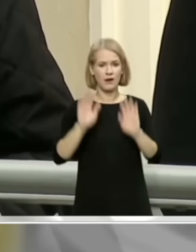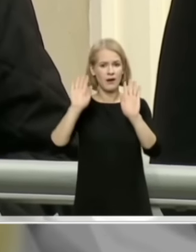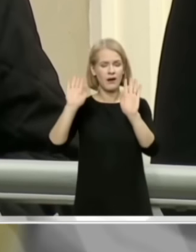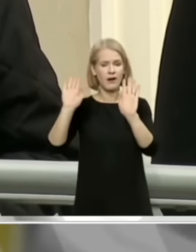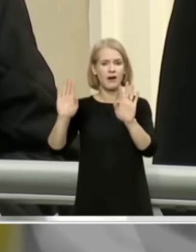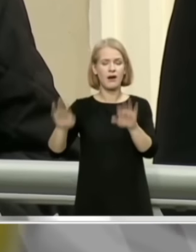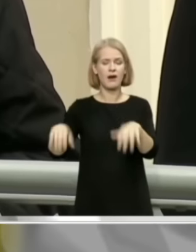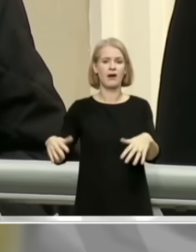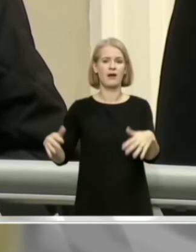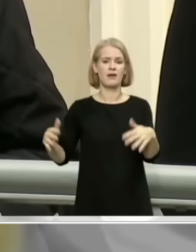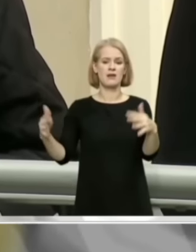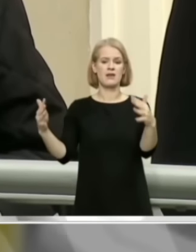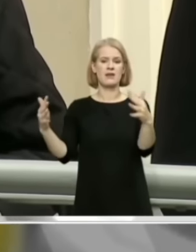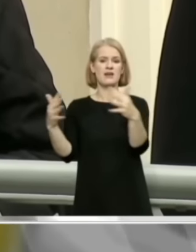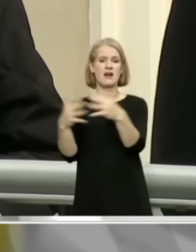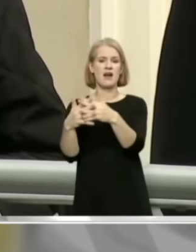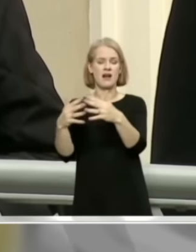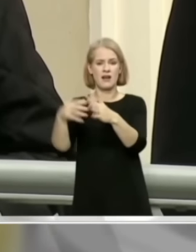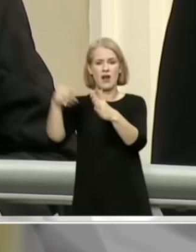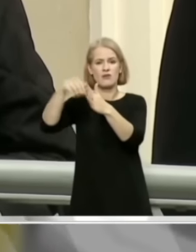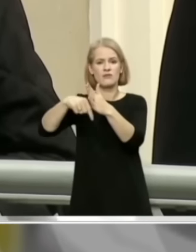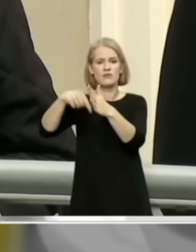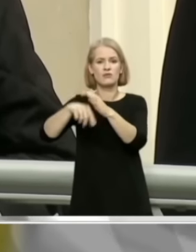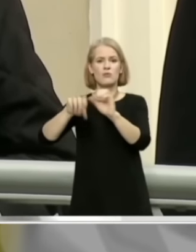pakvaišę našistai.